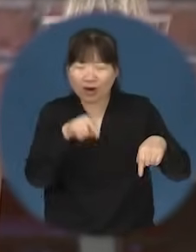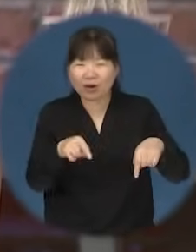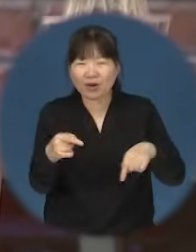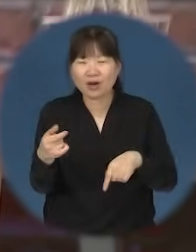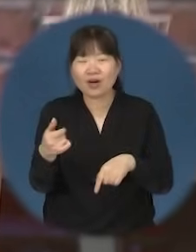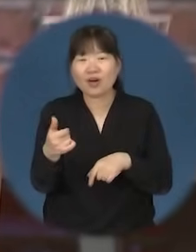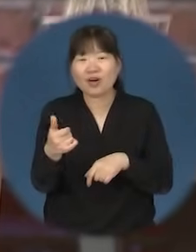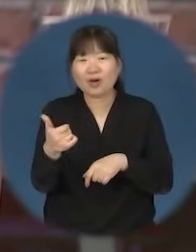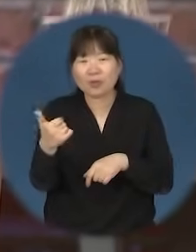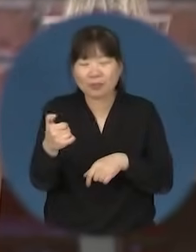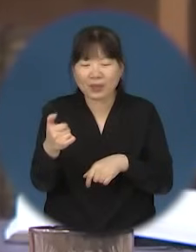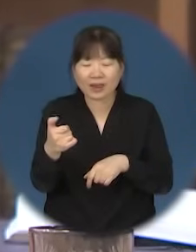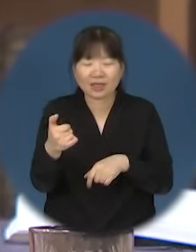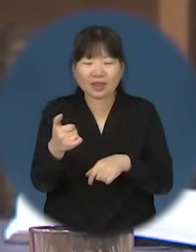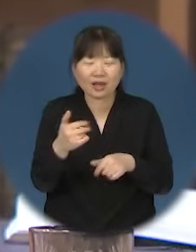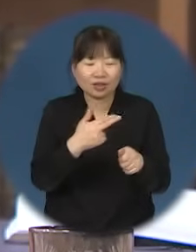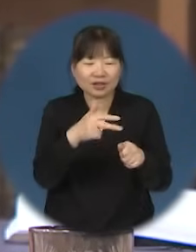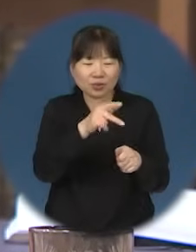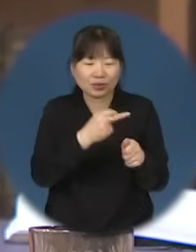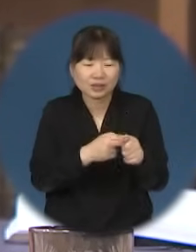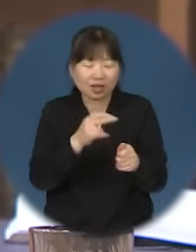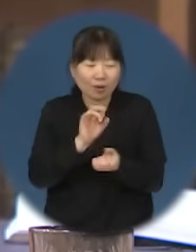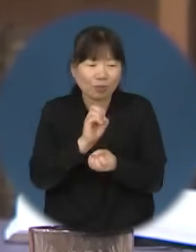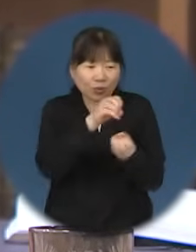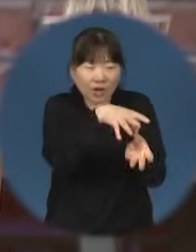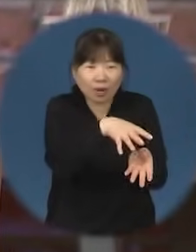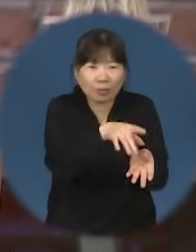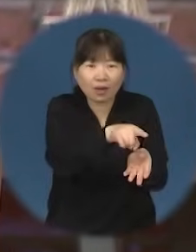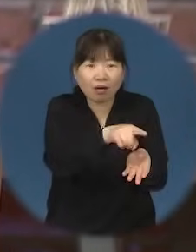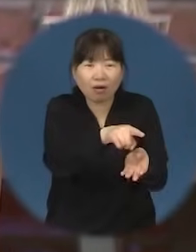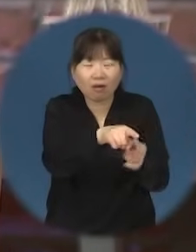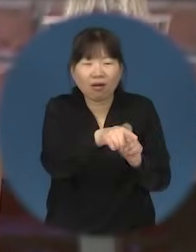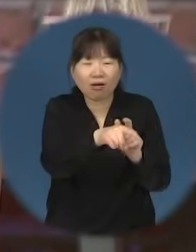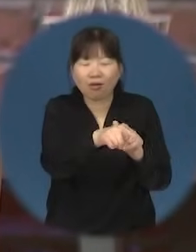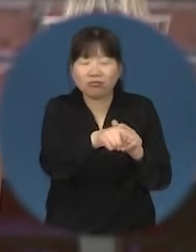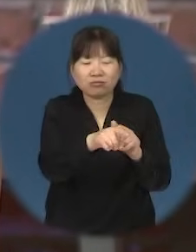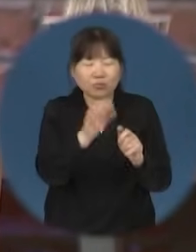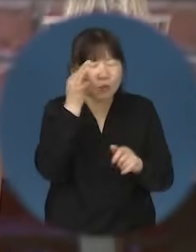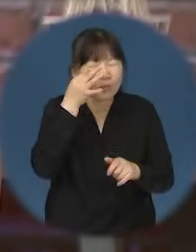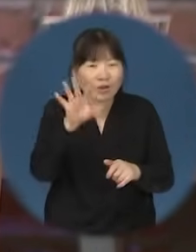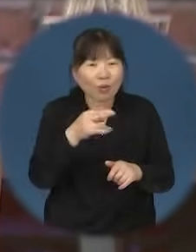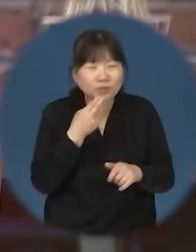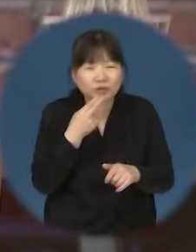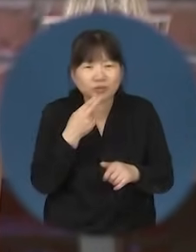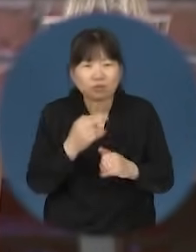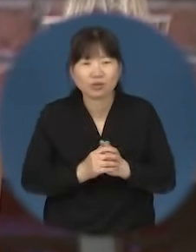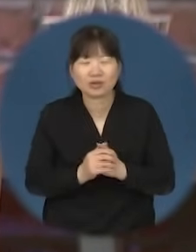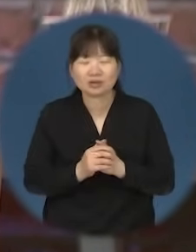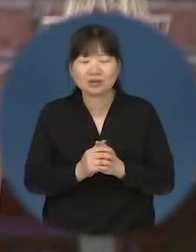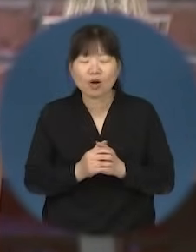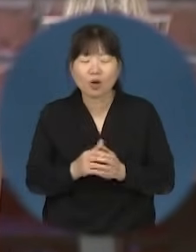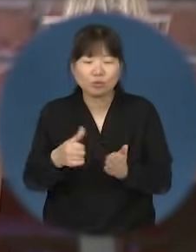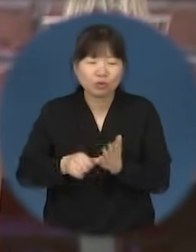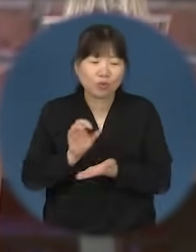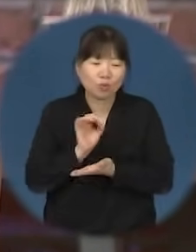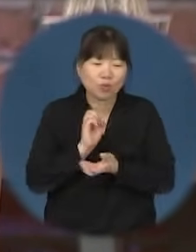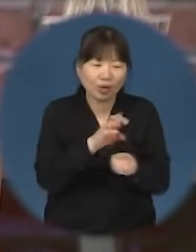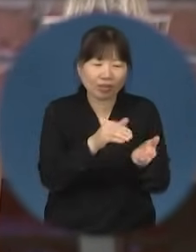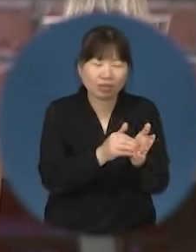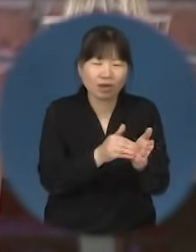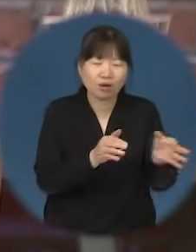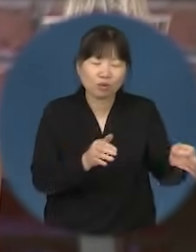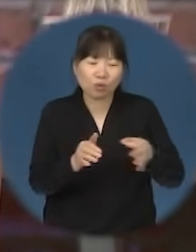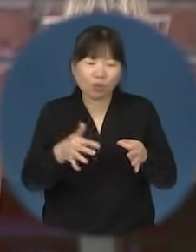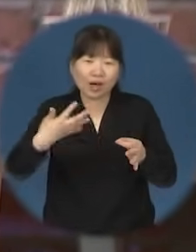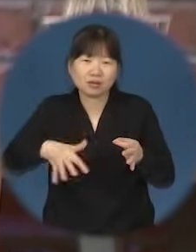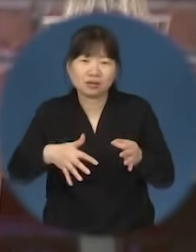교수님 보내면 본 적이 없잖아요. 그런데 물건을 보냈는데 돈을 안 보내거나 돈을 보냈는데 물건을 안 보내면 서로 신뢰가